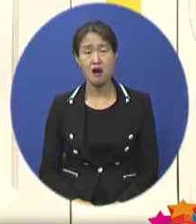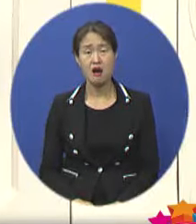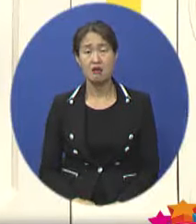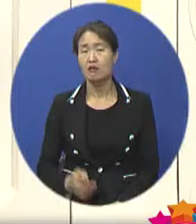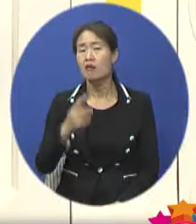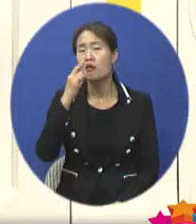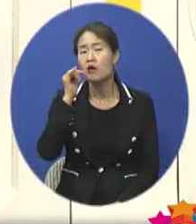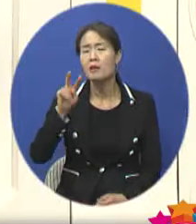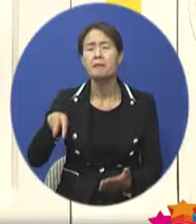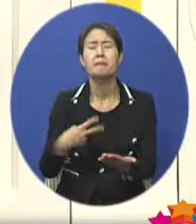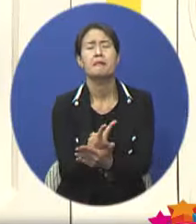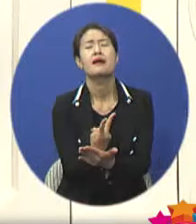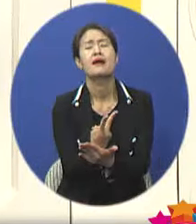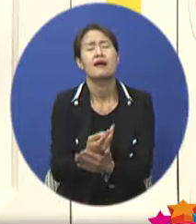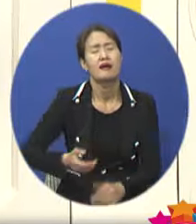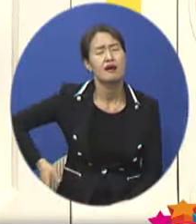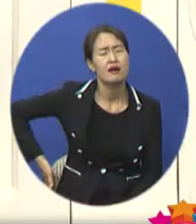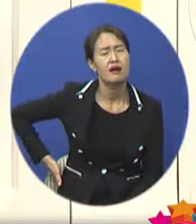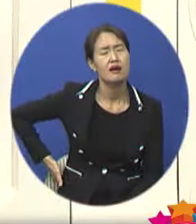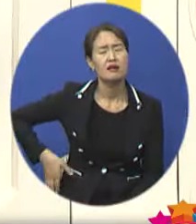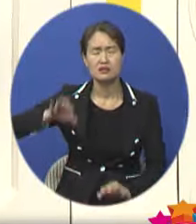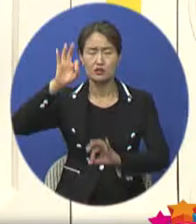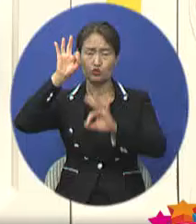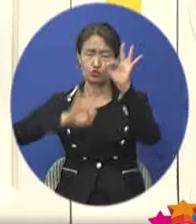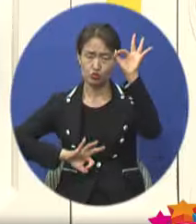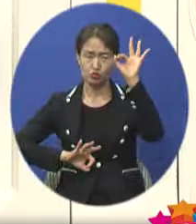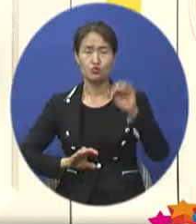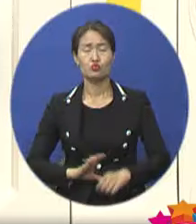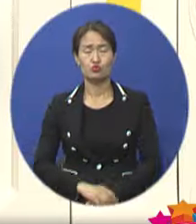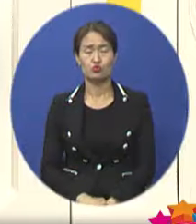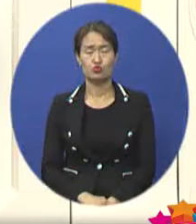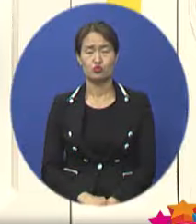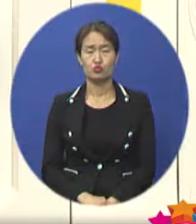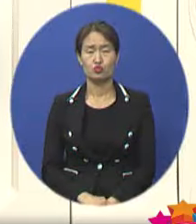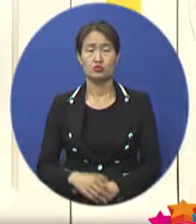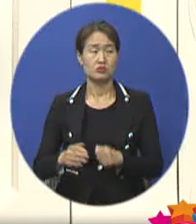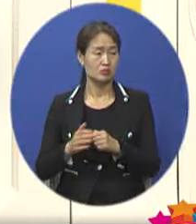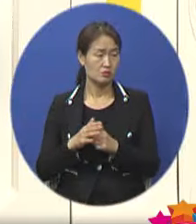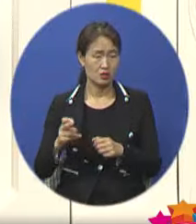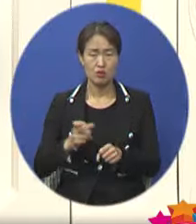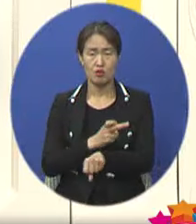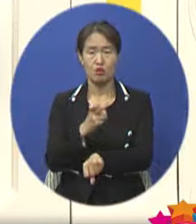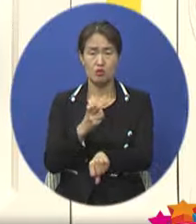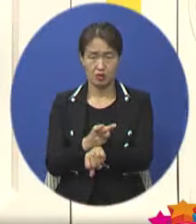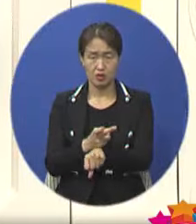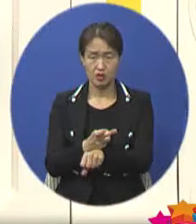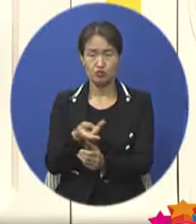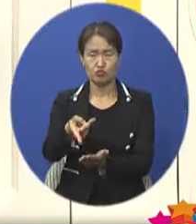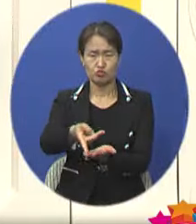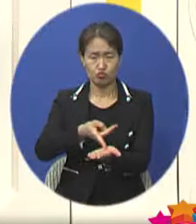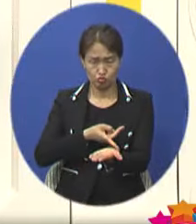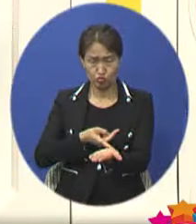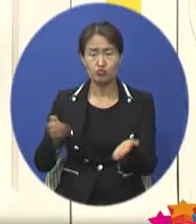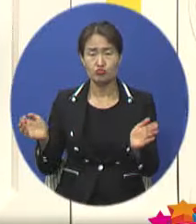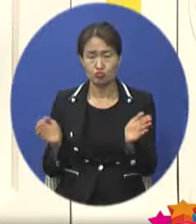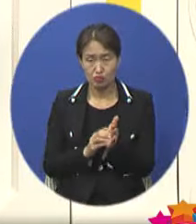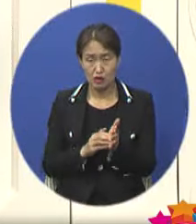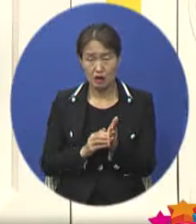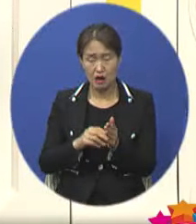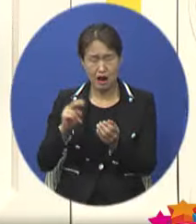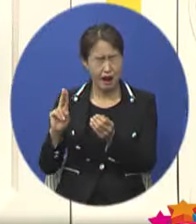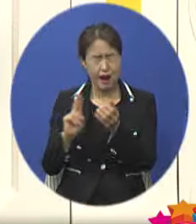엄마가 넘어지셔서 허리가 많이 다치셨거든요. 예. 그래가지고 12시간 동안 수술했는데. 네. 예,